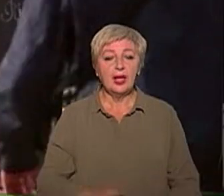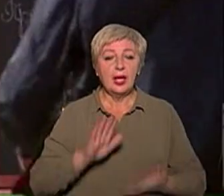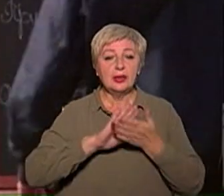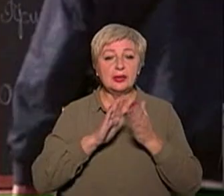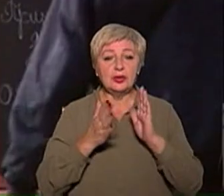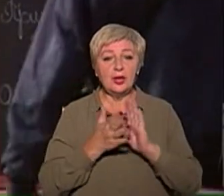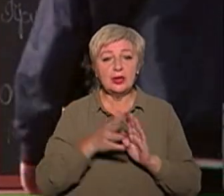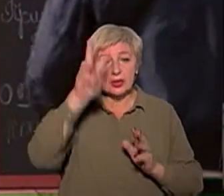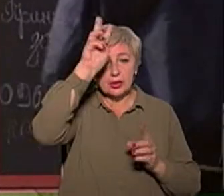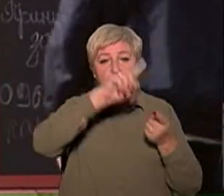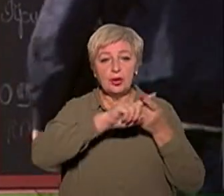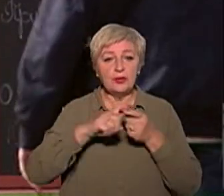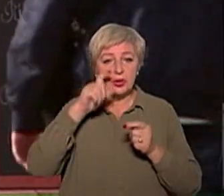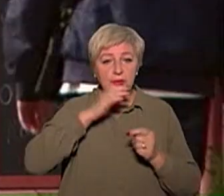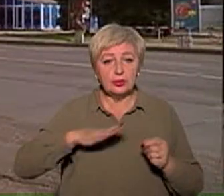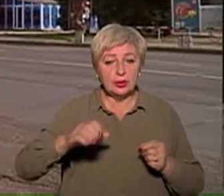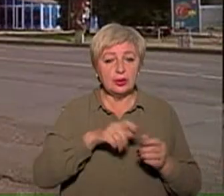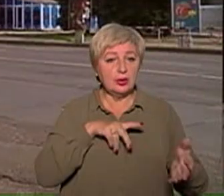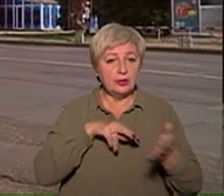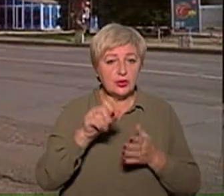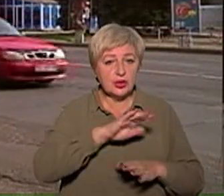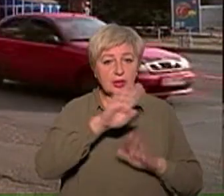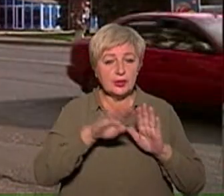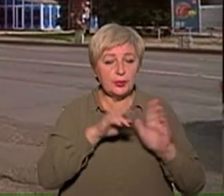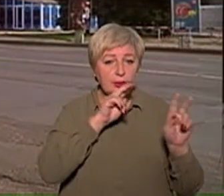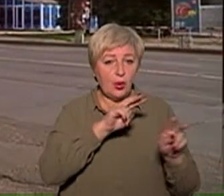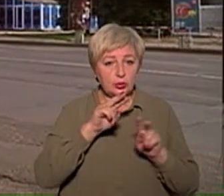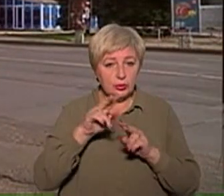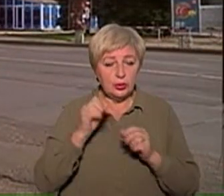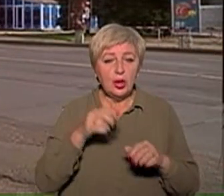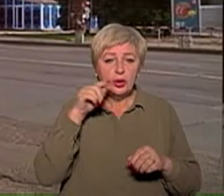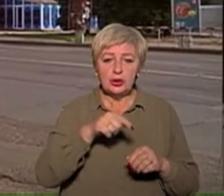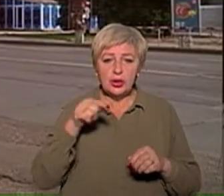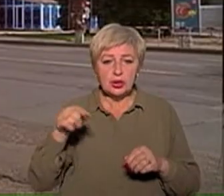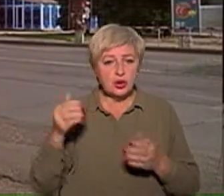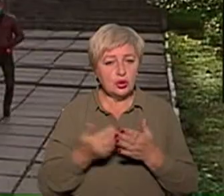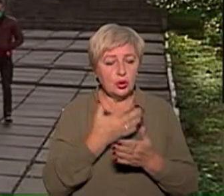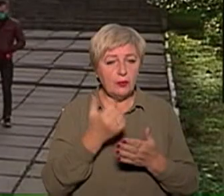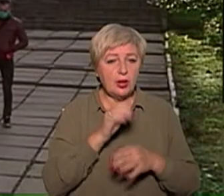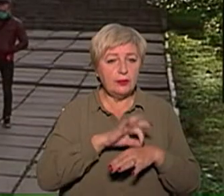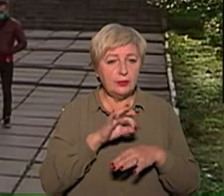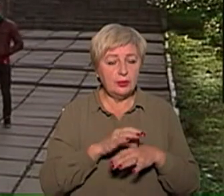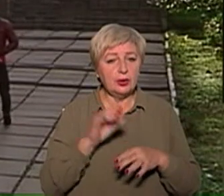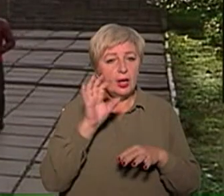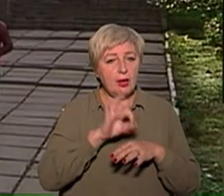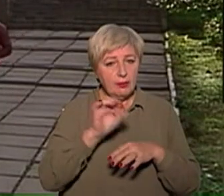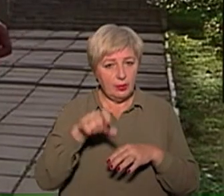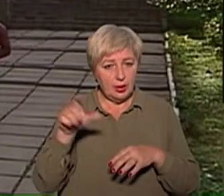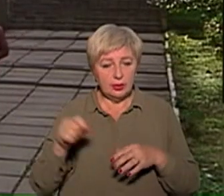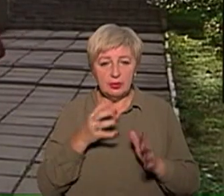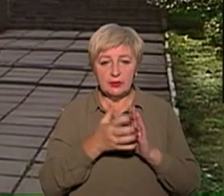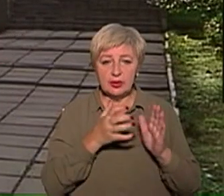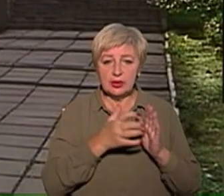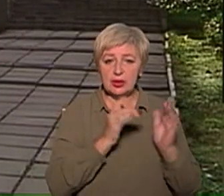Ситуація з коронавірусом в Україні вийшла з-під контролю. Тисячі нових хворих. Пацієнтам не вистачає ліжок та апаратури.